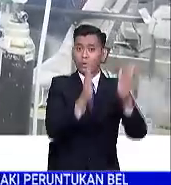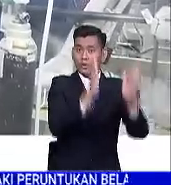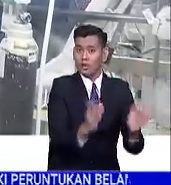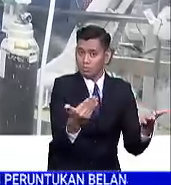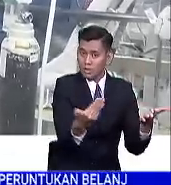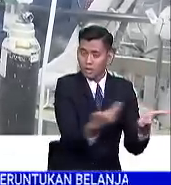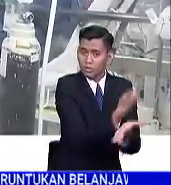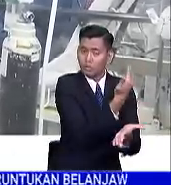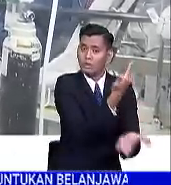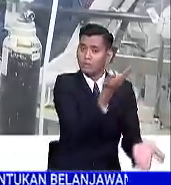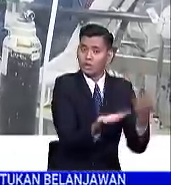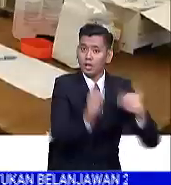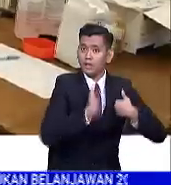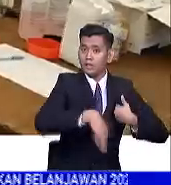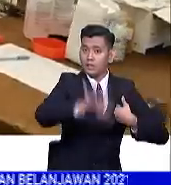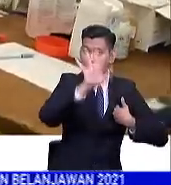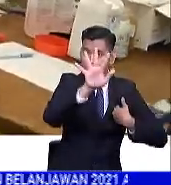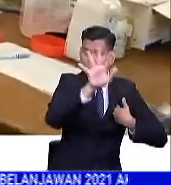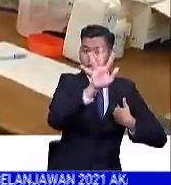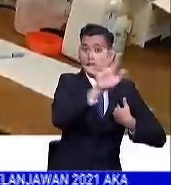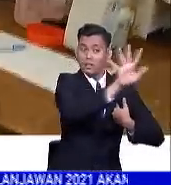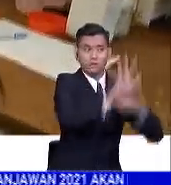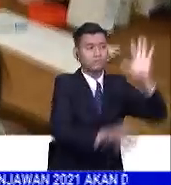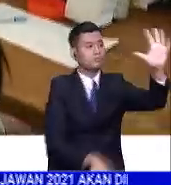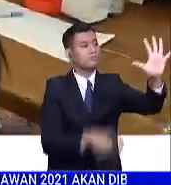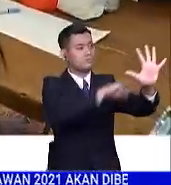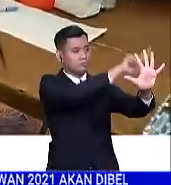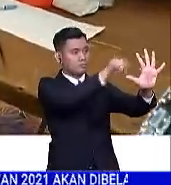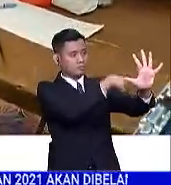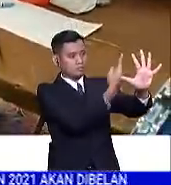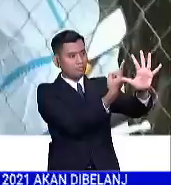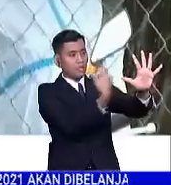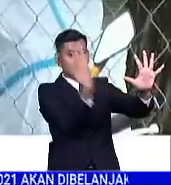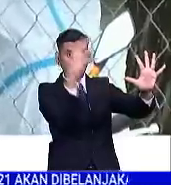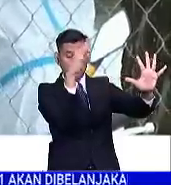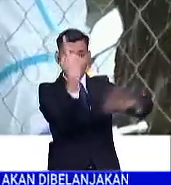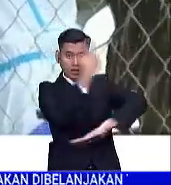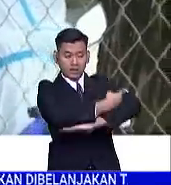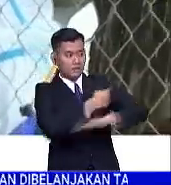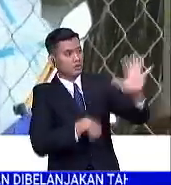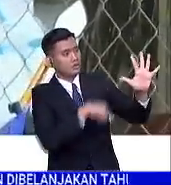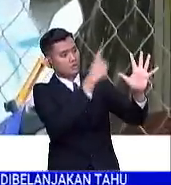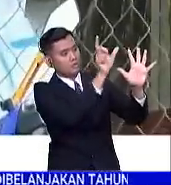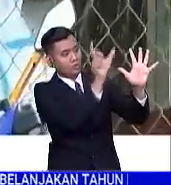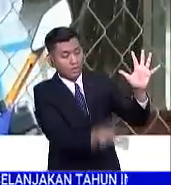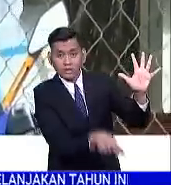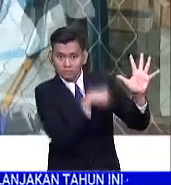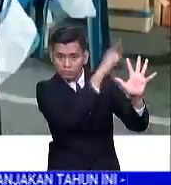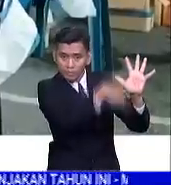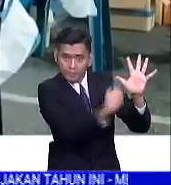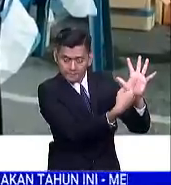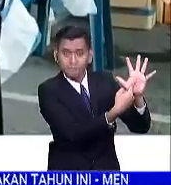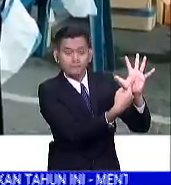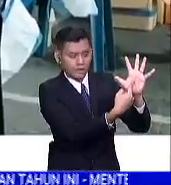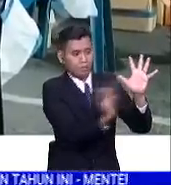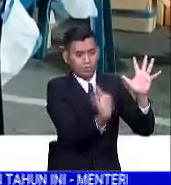paling kurang pun ada 5 kontak. Itu paling kurang. Selama 14 hari itu, sebelum dia disahkan positif, ada dia kontak